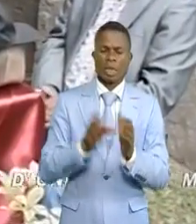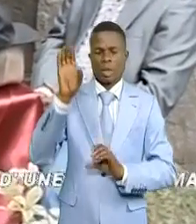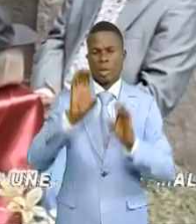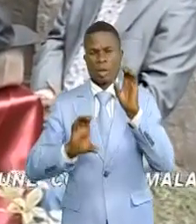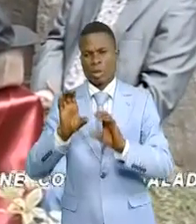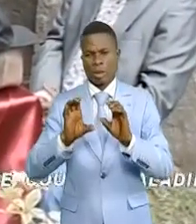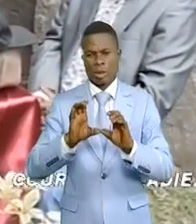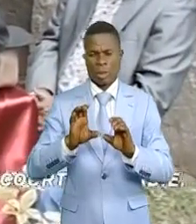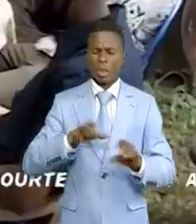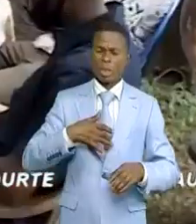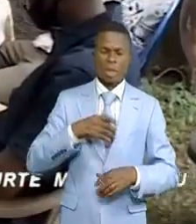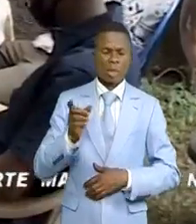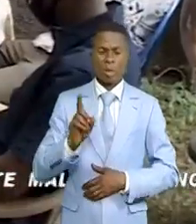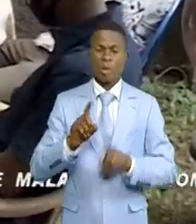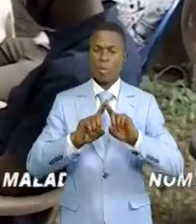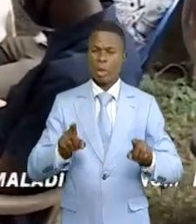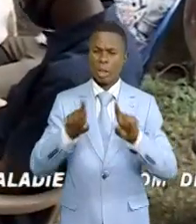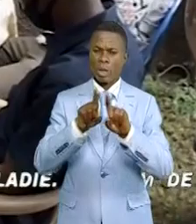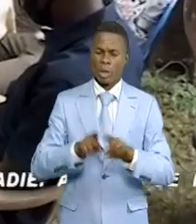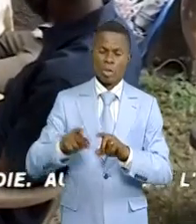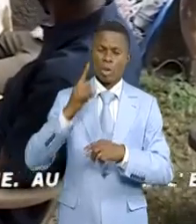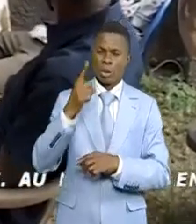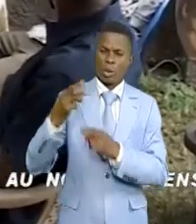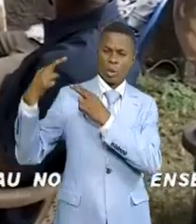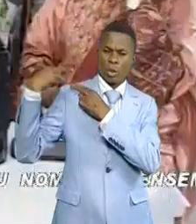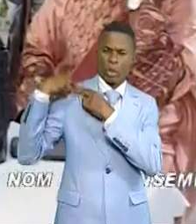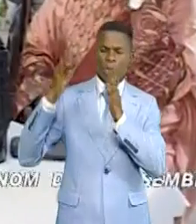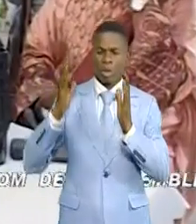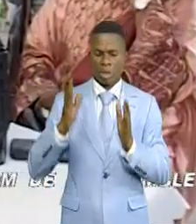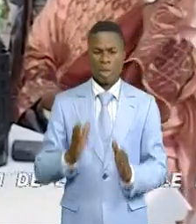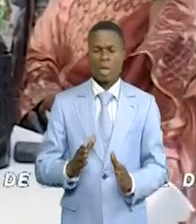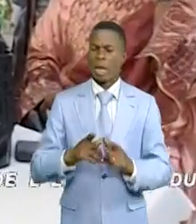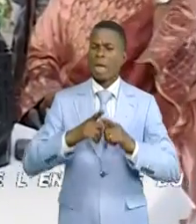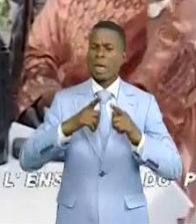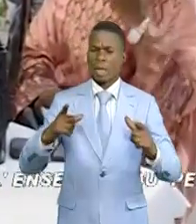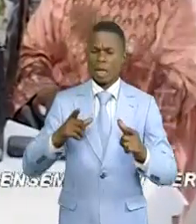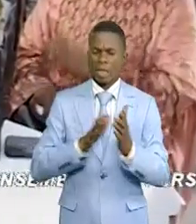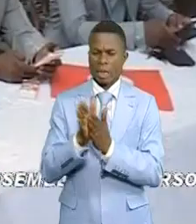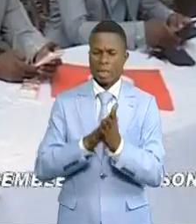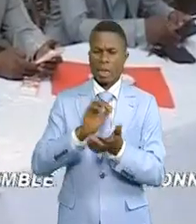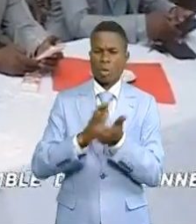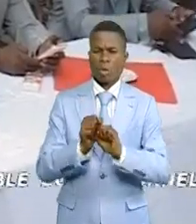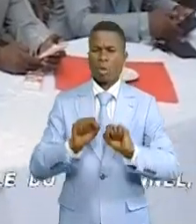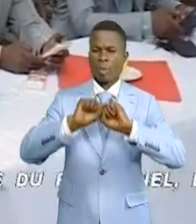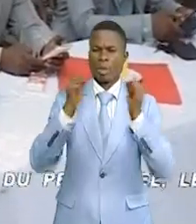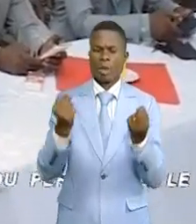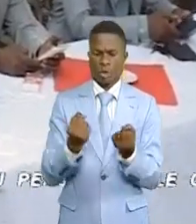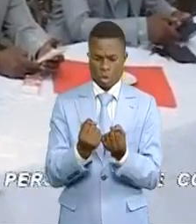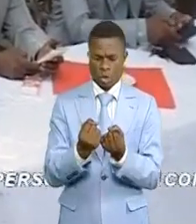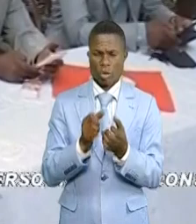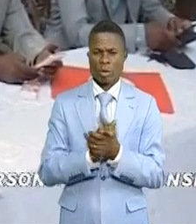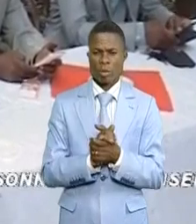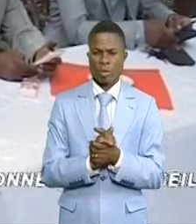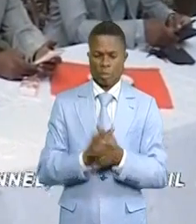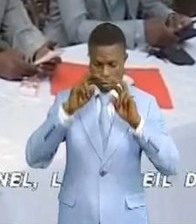de compétences, mais aussi une responsabilité psychosociale, géopolitique. C'est